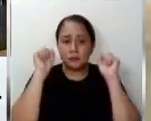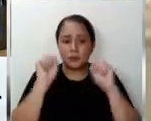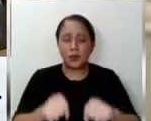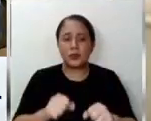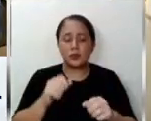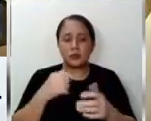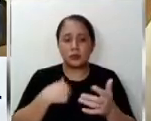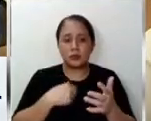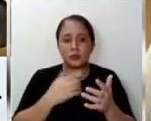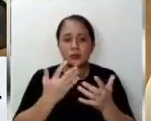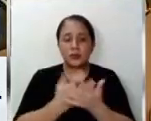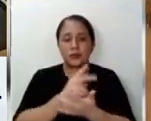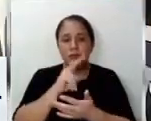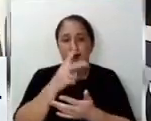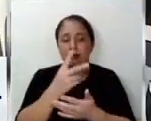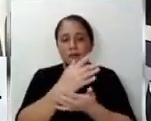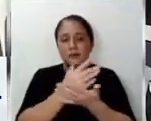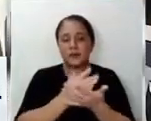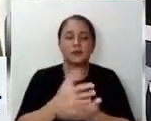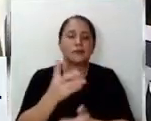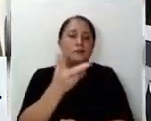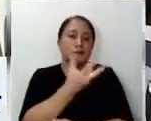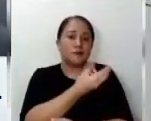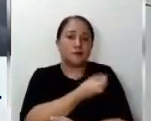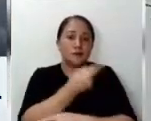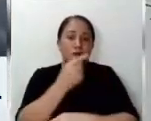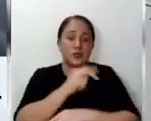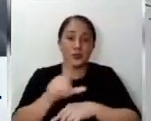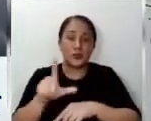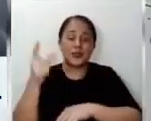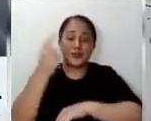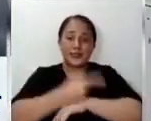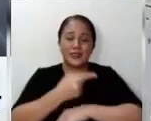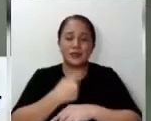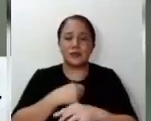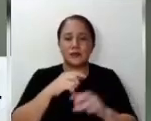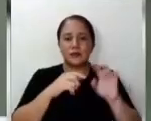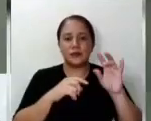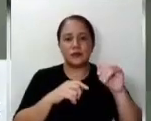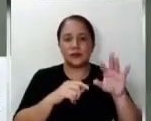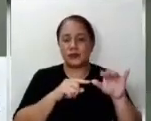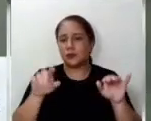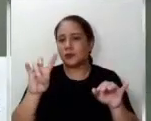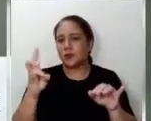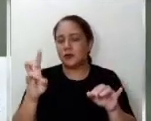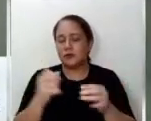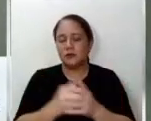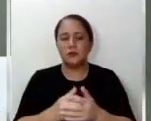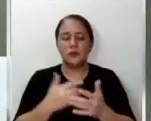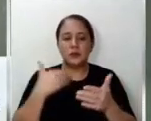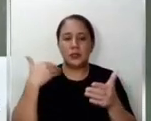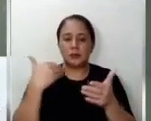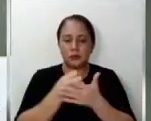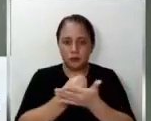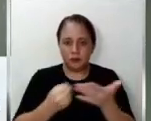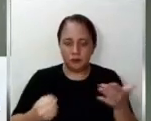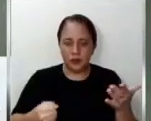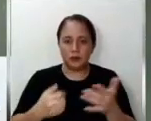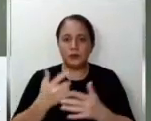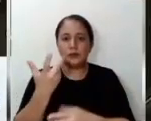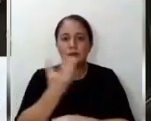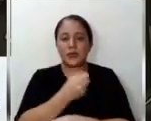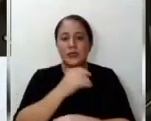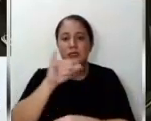ikalawang serye ng National Vaccination Day sa December 15 to 17 ayon sa DOH. Parating na raw ang supply ng single dose Janssen